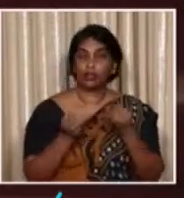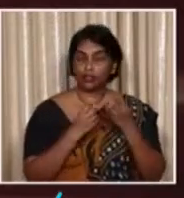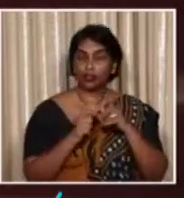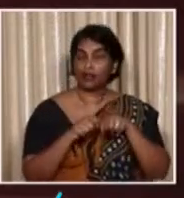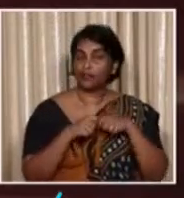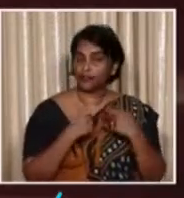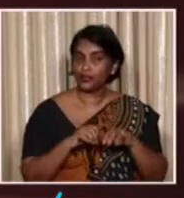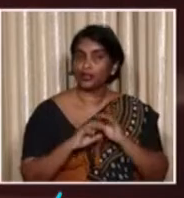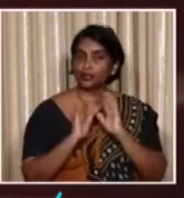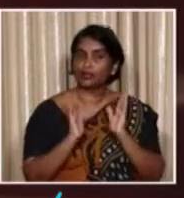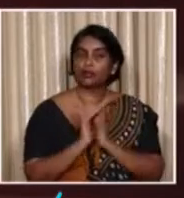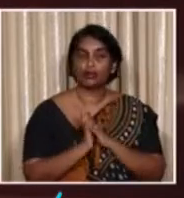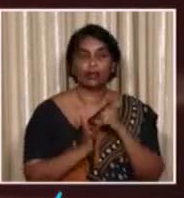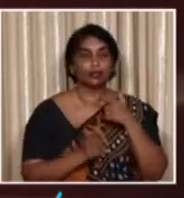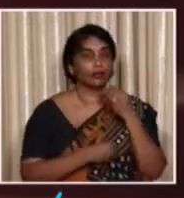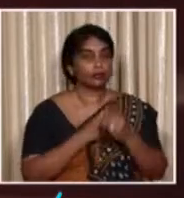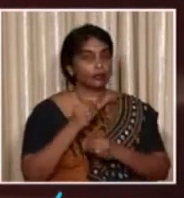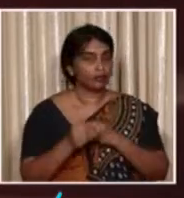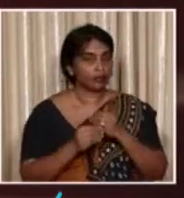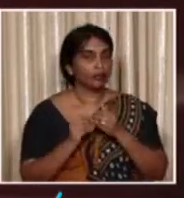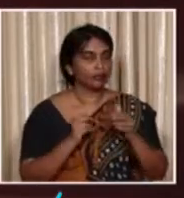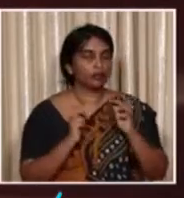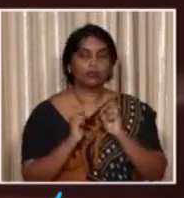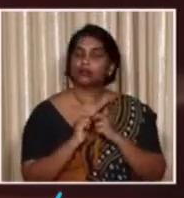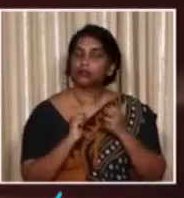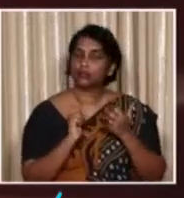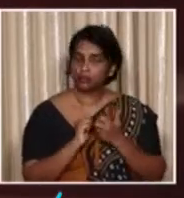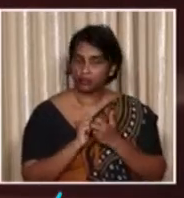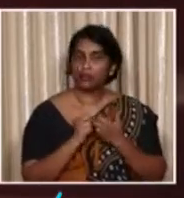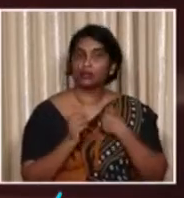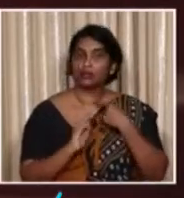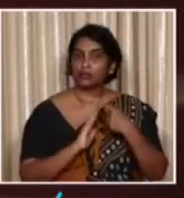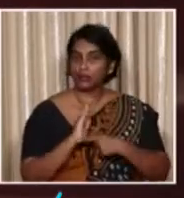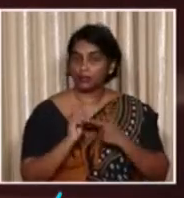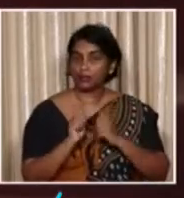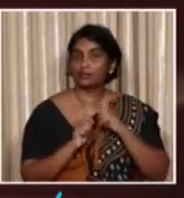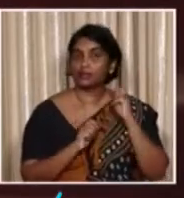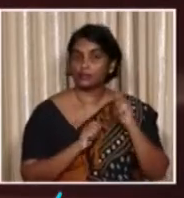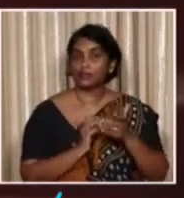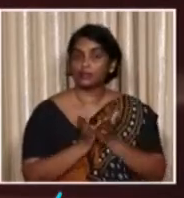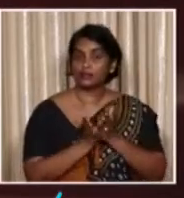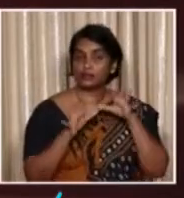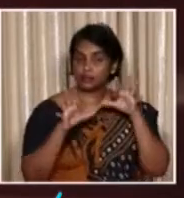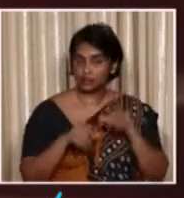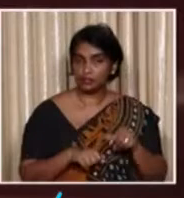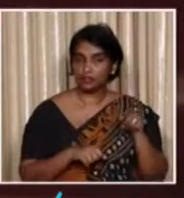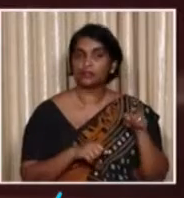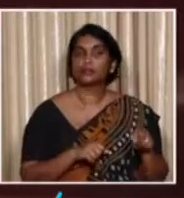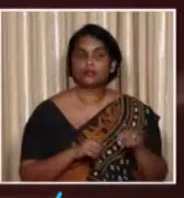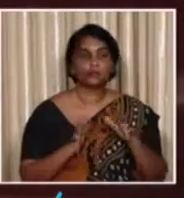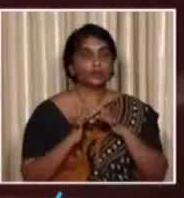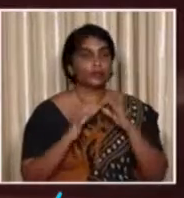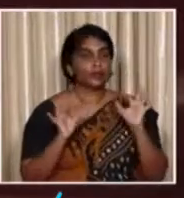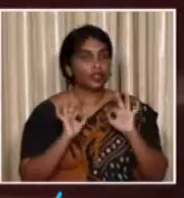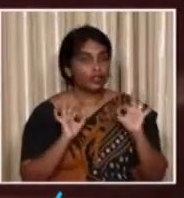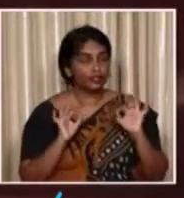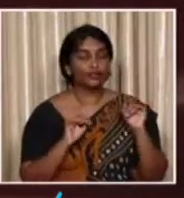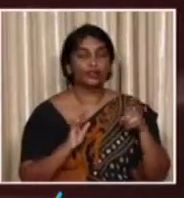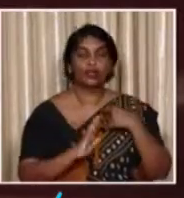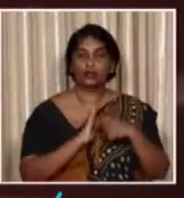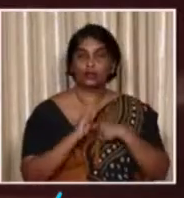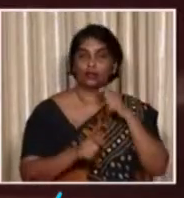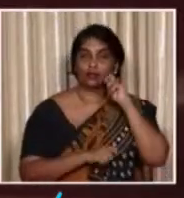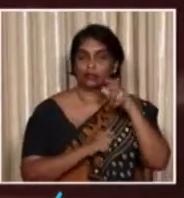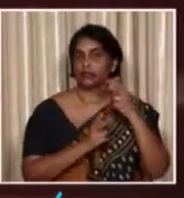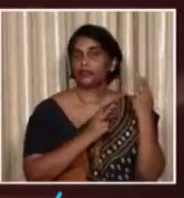වියදම් දීවර ප්‍රජාවට සිදු හානිය අප රටට ගෙවීමට එම නැවේ හිමිකරු රක්ෂණකරු සහ දේශීය